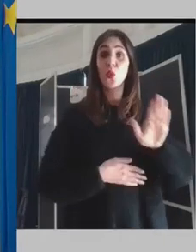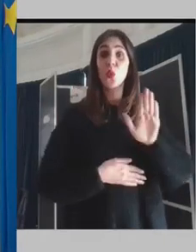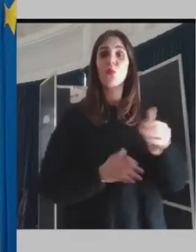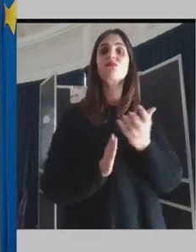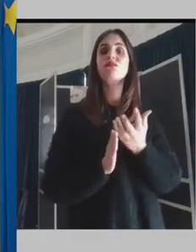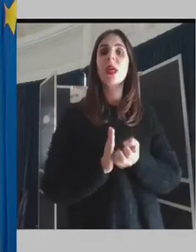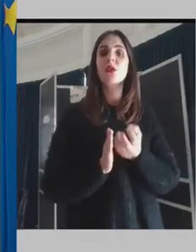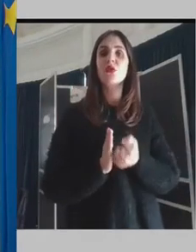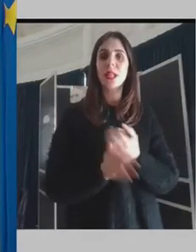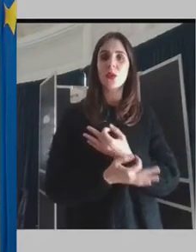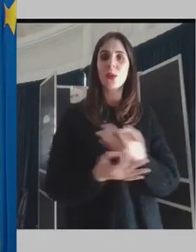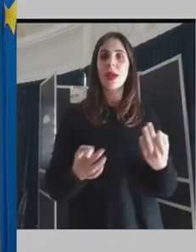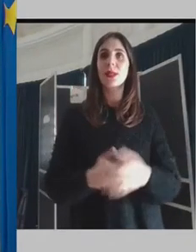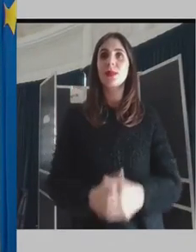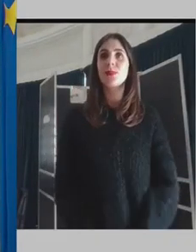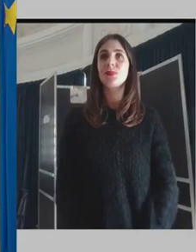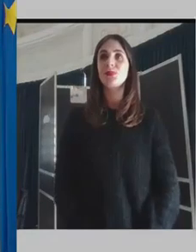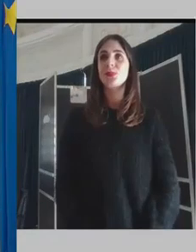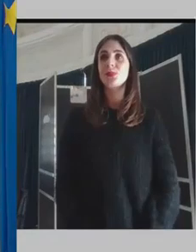correttamente.